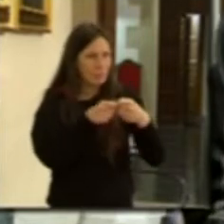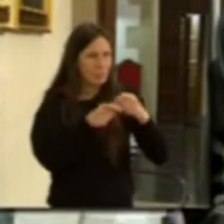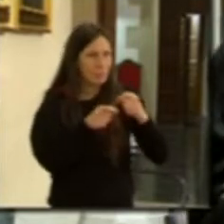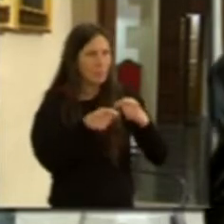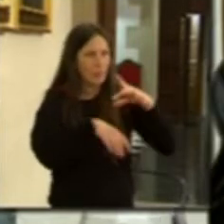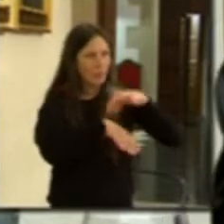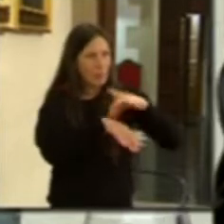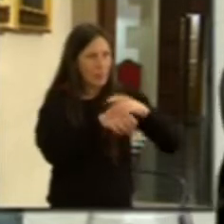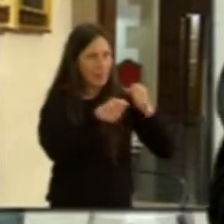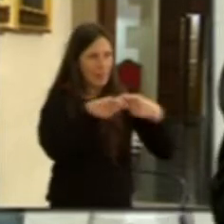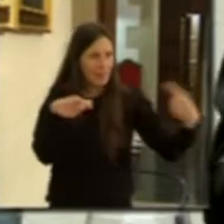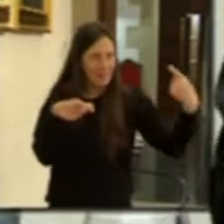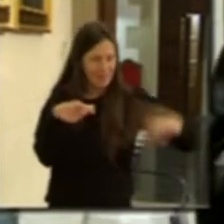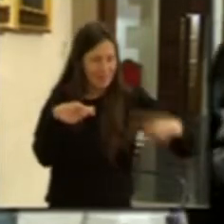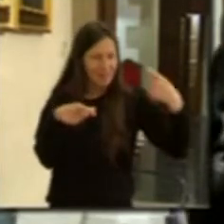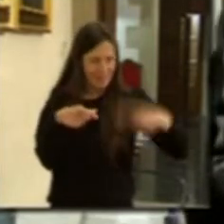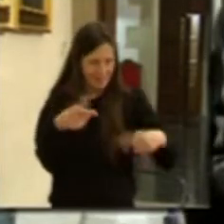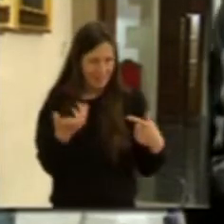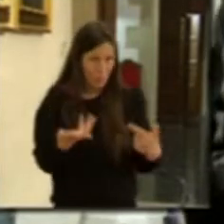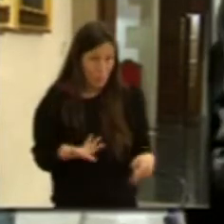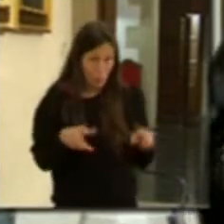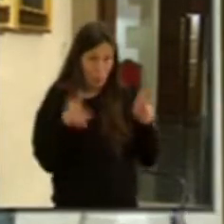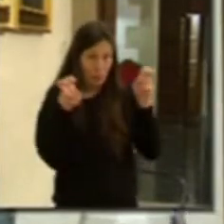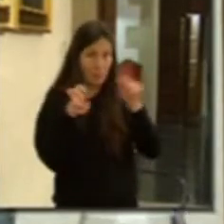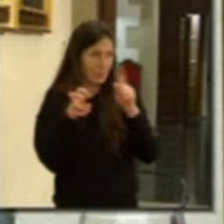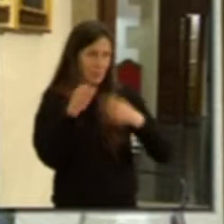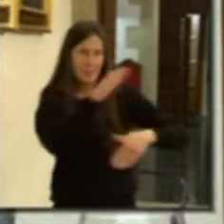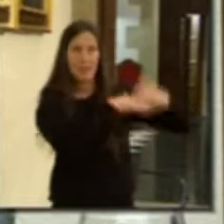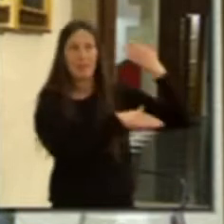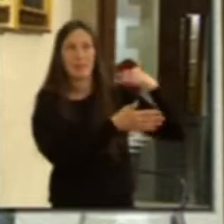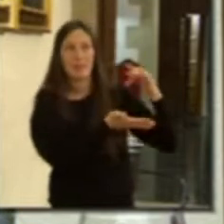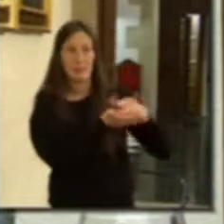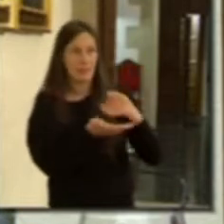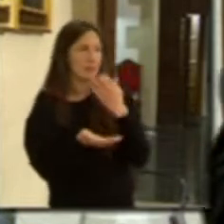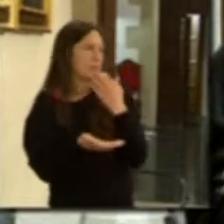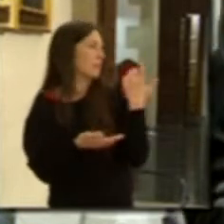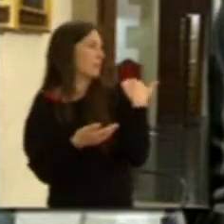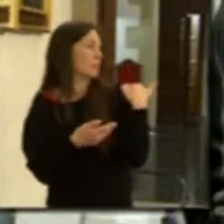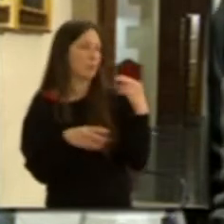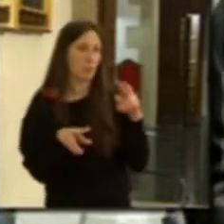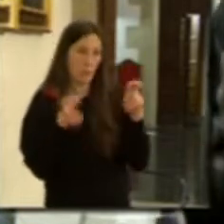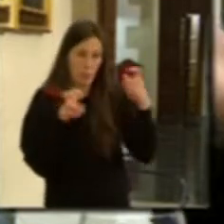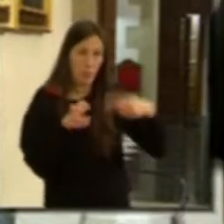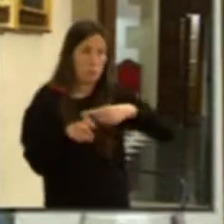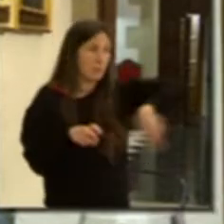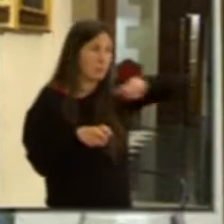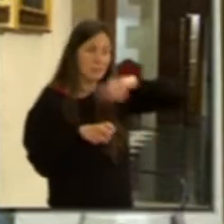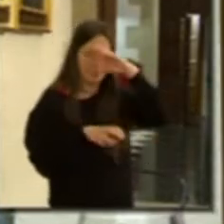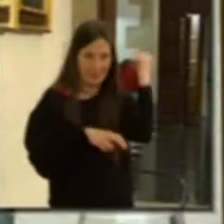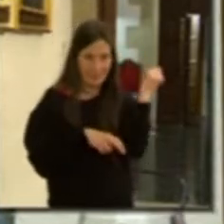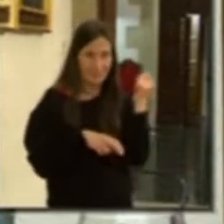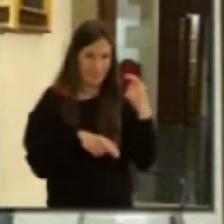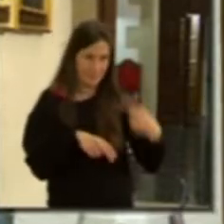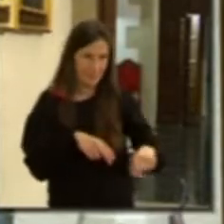descobrirem que les pandèmies no són una cosa nova. De fet, en tenim alguna de molt recent que segurament es va voler oblidar. Si anem